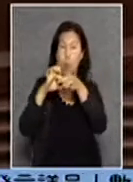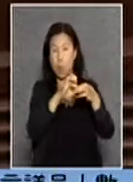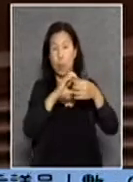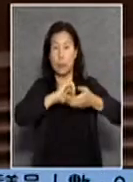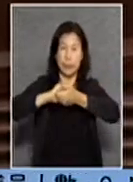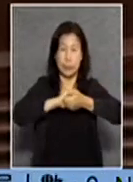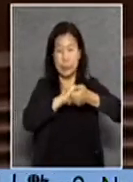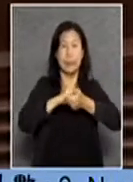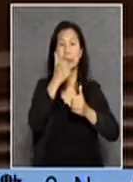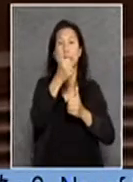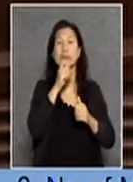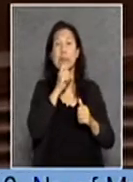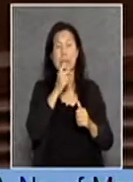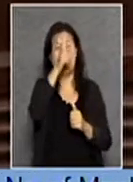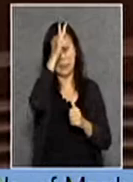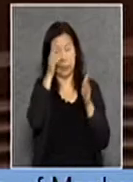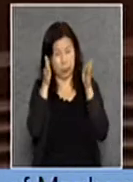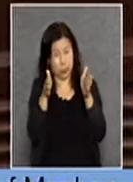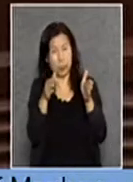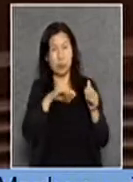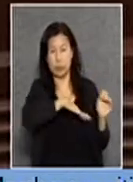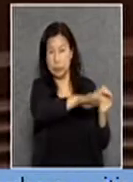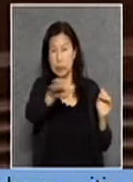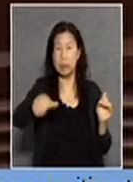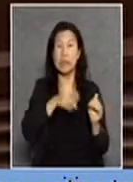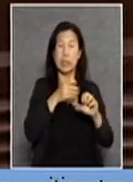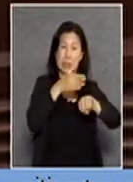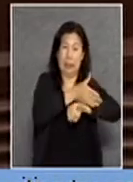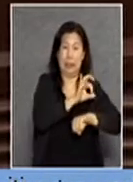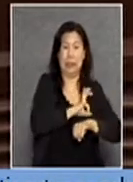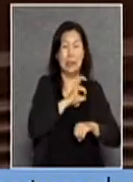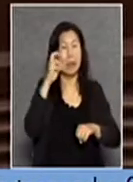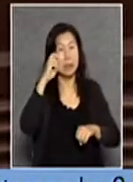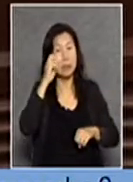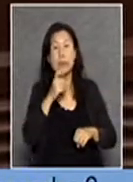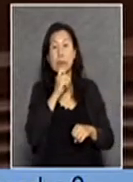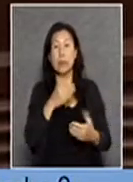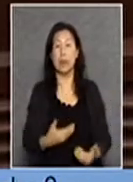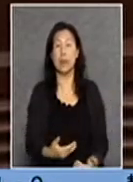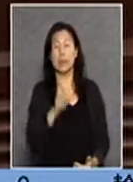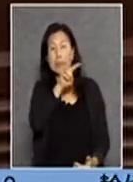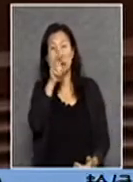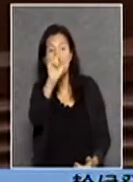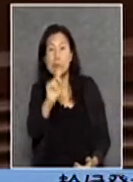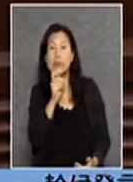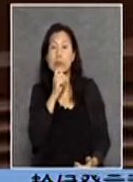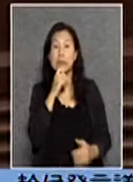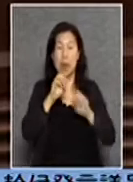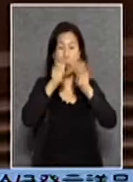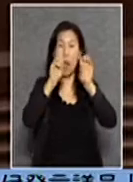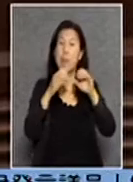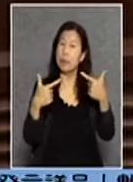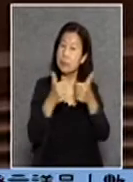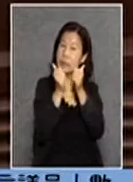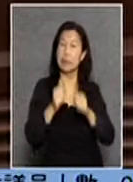府的角度就是希望以最全面最整體對於社會的考量來去看看怎樣更好去發布資訊，也都因